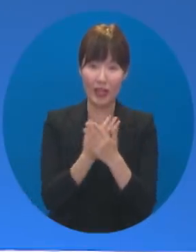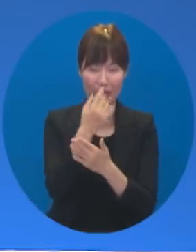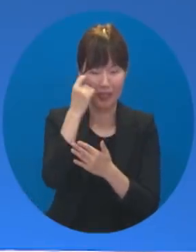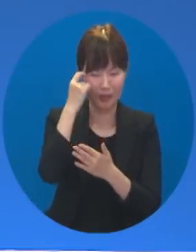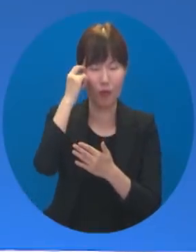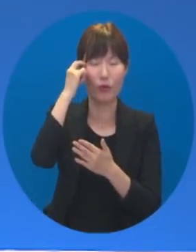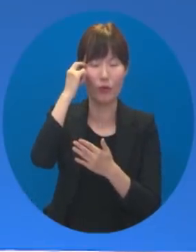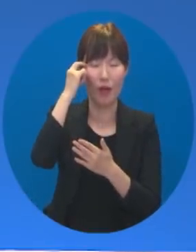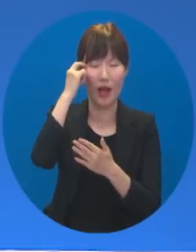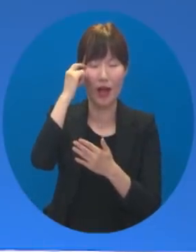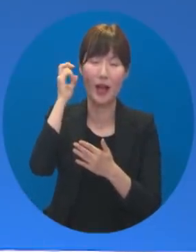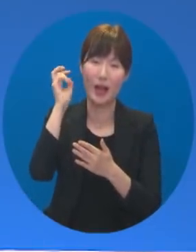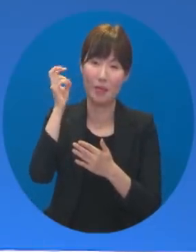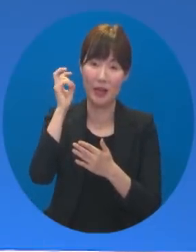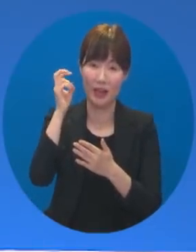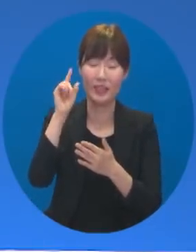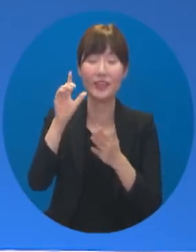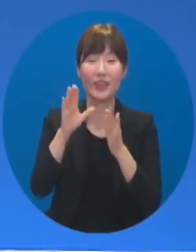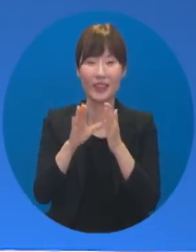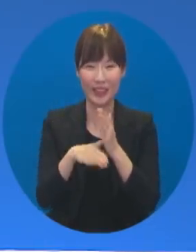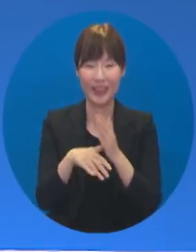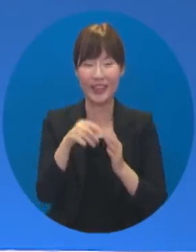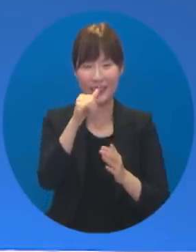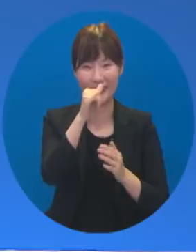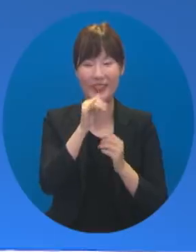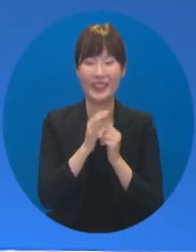그랬던 때가 있었죠. 네.